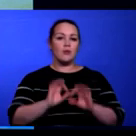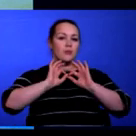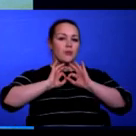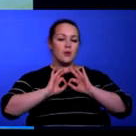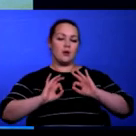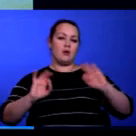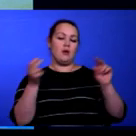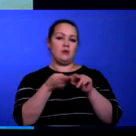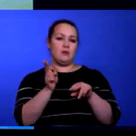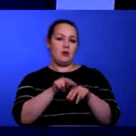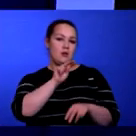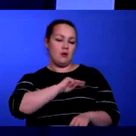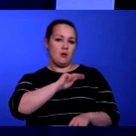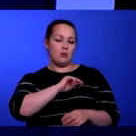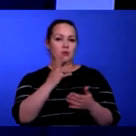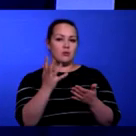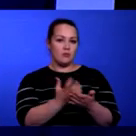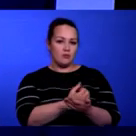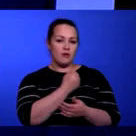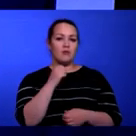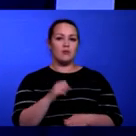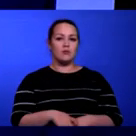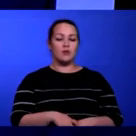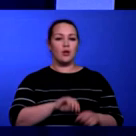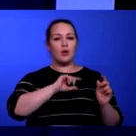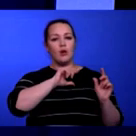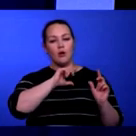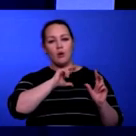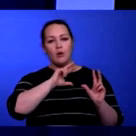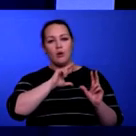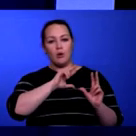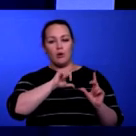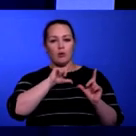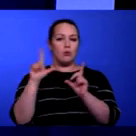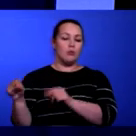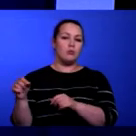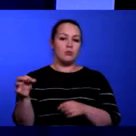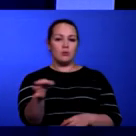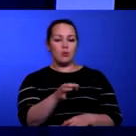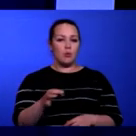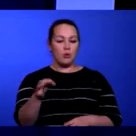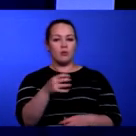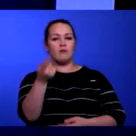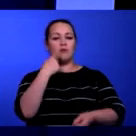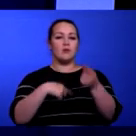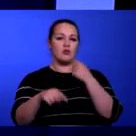справились с этой работой и мы покидаем остров глаголов возвращаемся домой